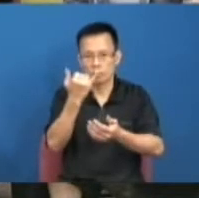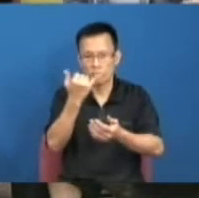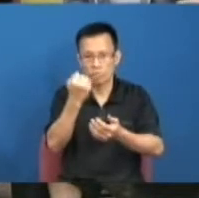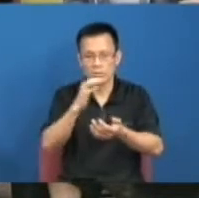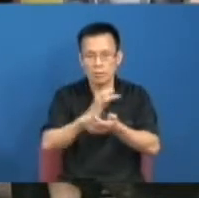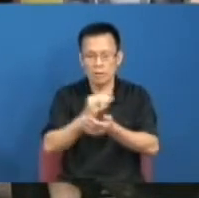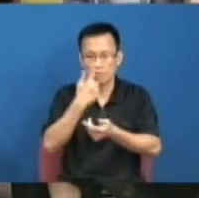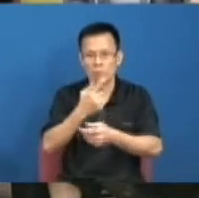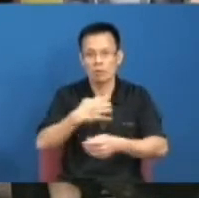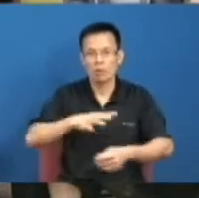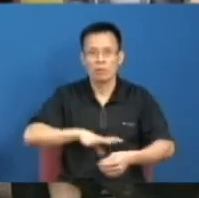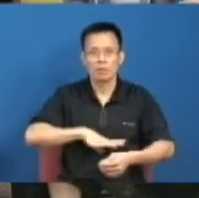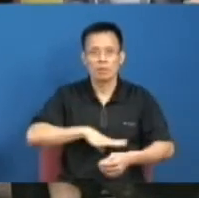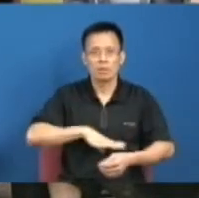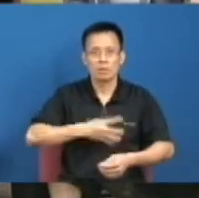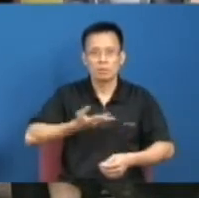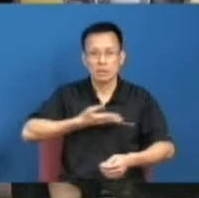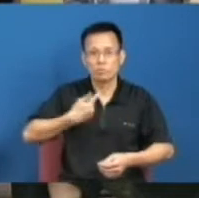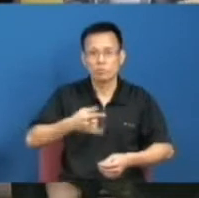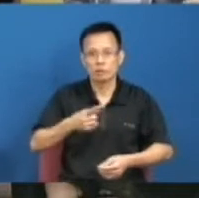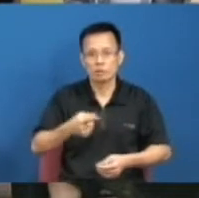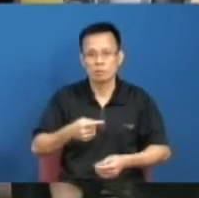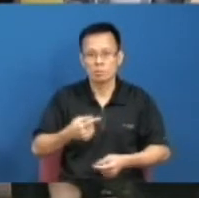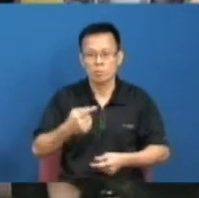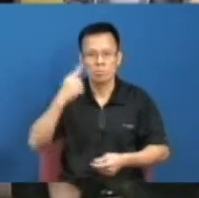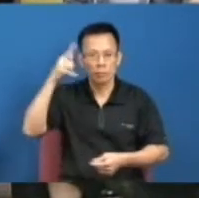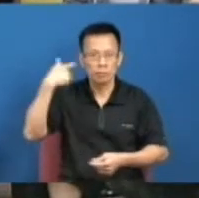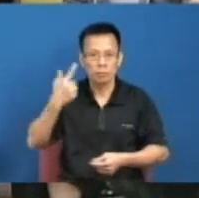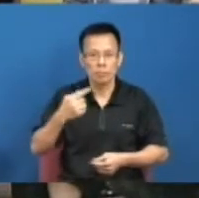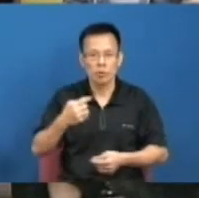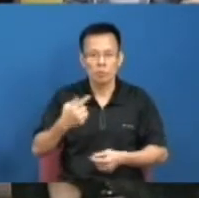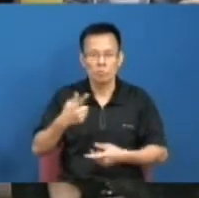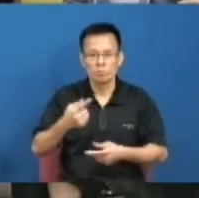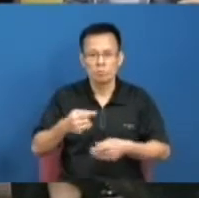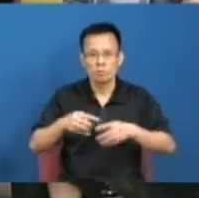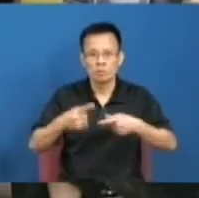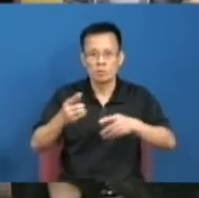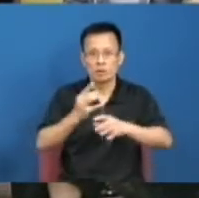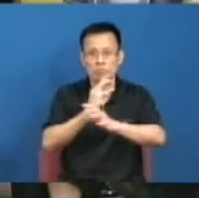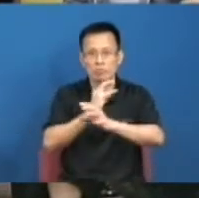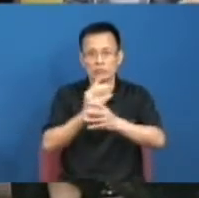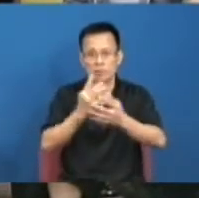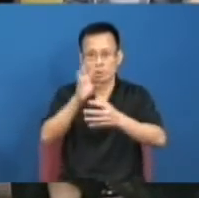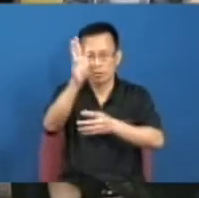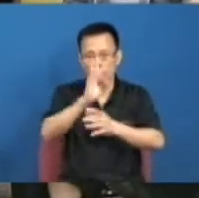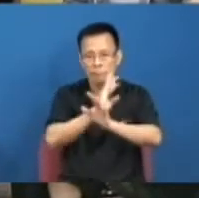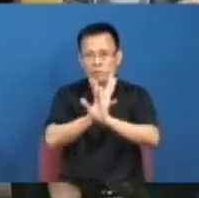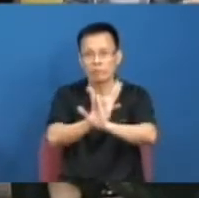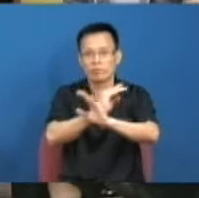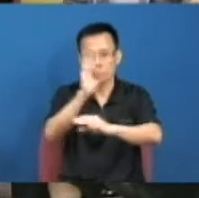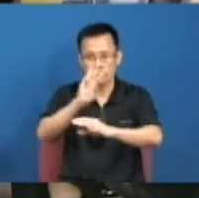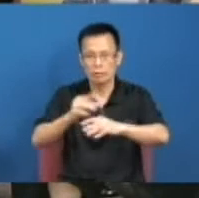耐噶啦。成個湖佛大水壩應該炸咗佢噶啦。咁啊，點解嗰時個手工好，嗰啲又冇防水料噶嘛？你頂得住